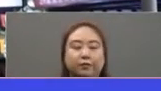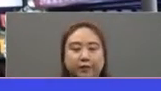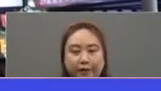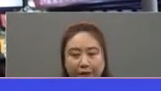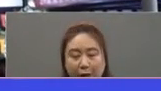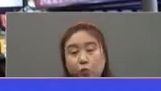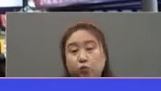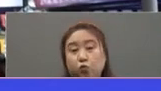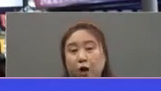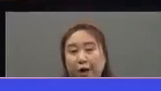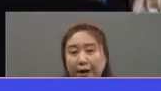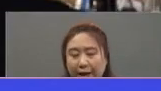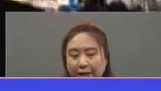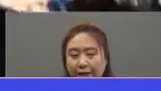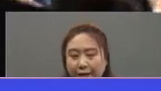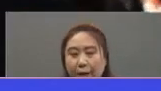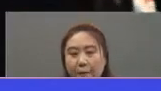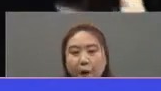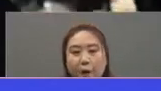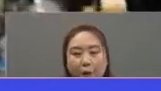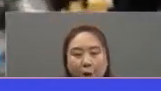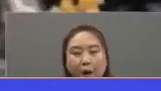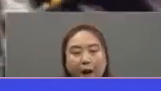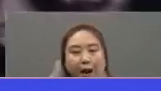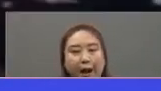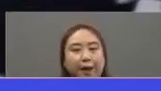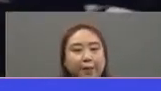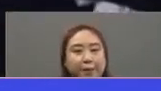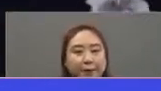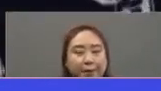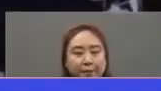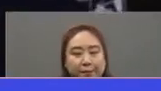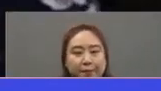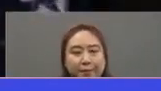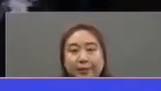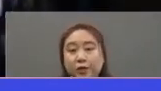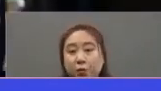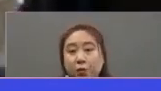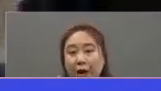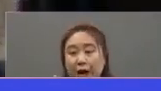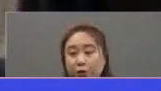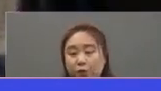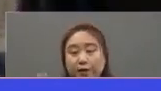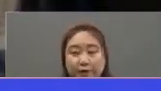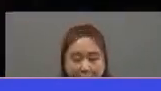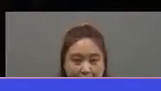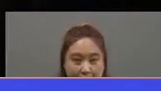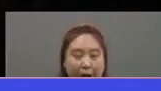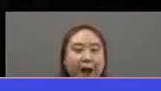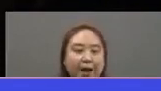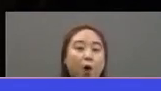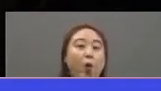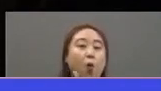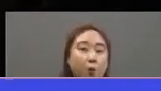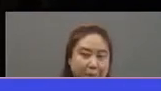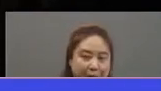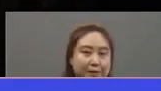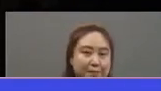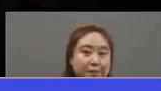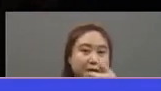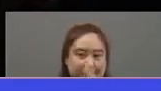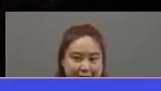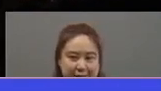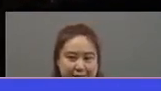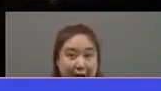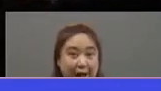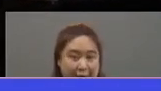พ.ศ.ที่กระทรวงสาธารณสุขเสนอนะคะพร้อมกับการพิจารณาคำแนะนำขององค์การอนามัยโลกความเห็น